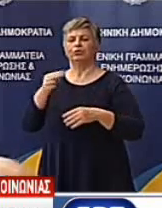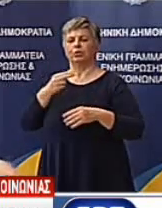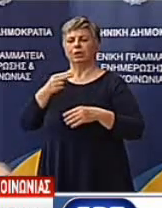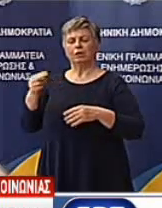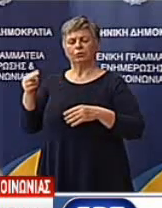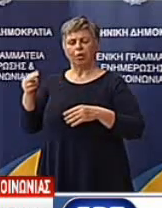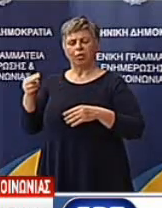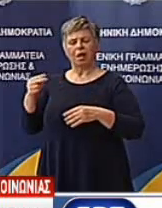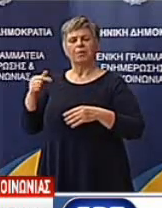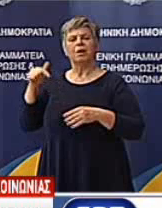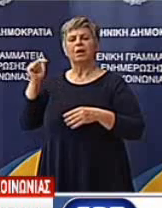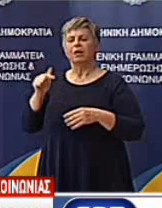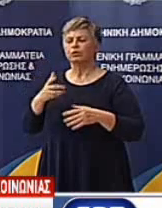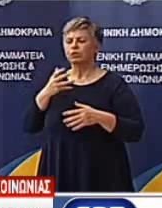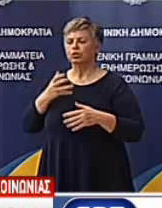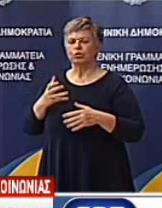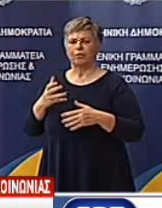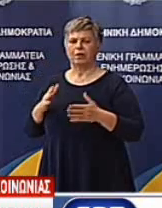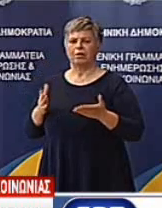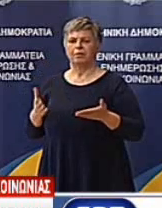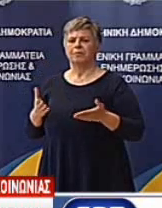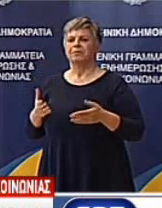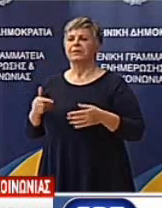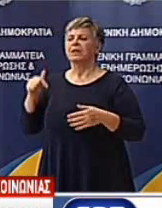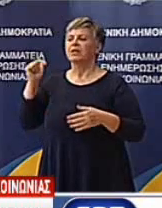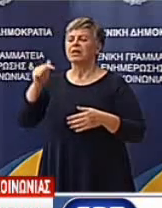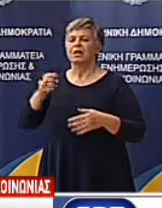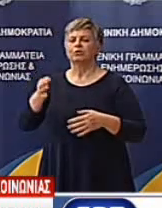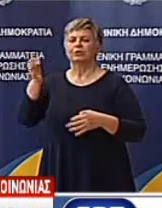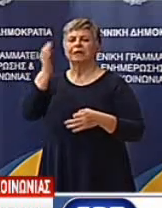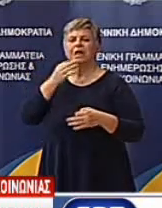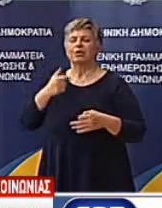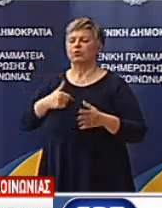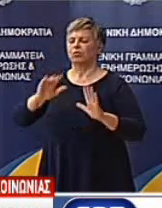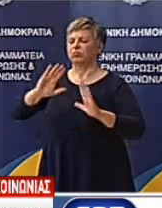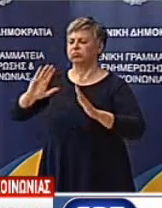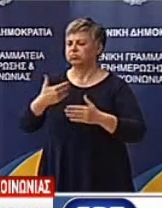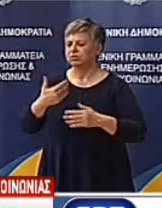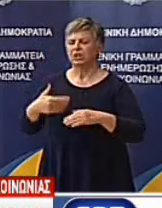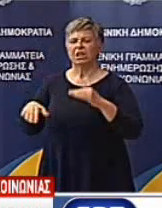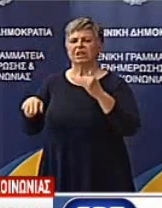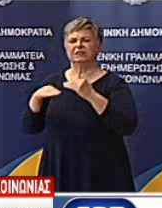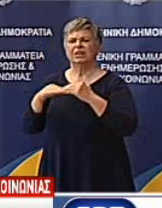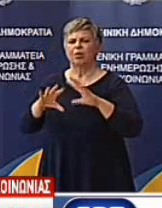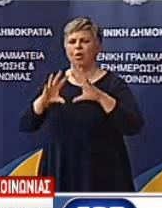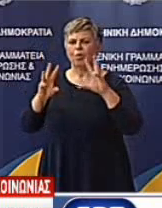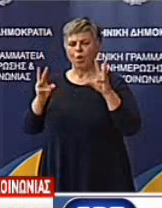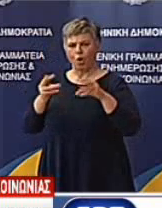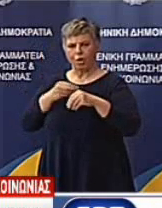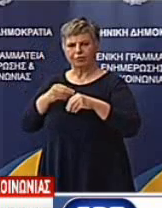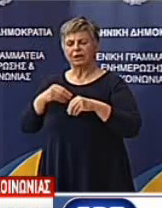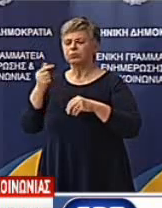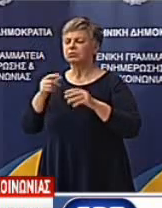τις επίσημες φωνές της Ευρώπης, οι απειλές για διάλυση Σέγγεν, για έξοδο της Ελλάδας από τη Σέγγεν και όλο αυτό το